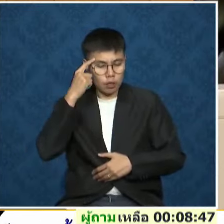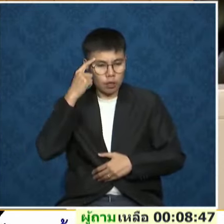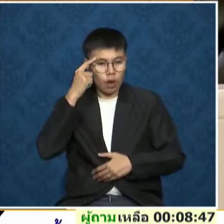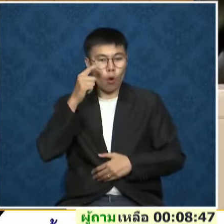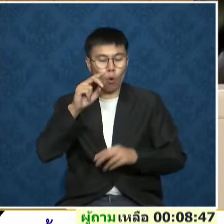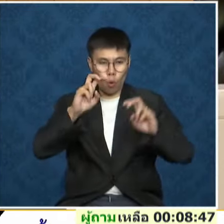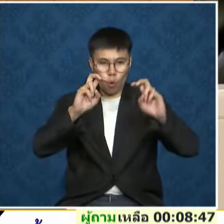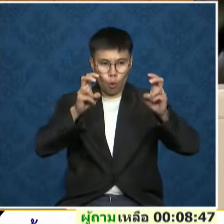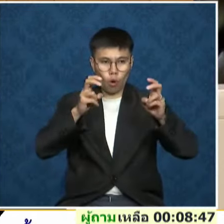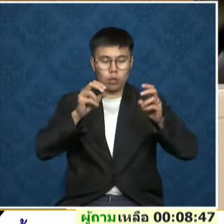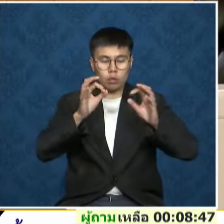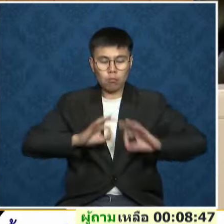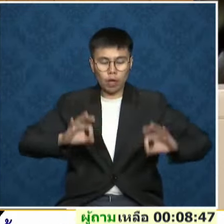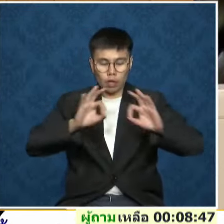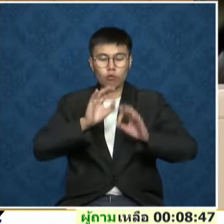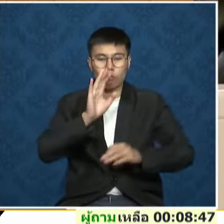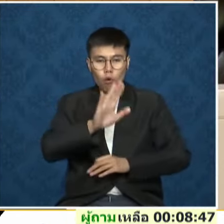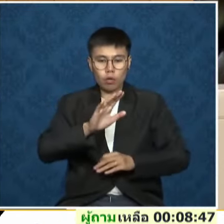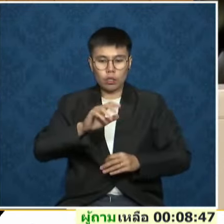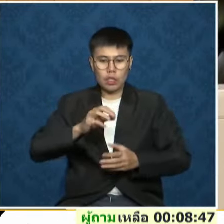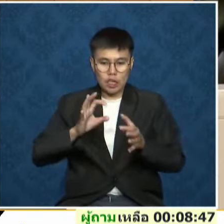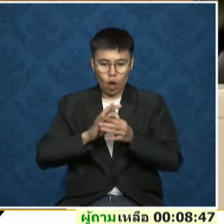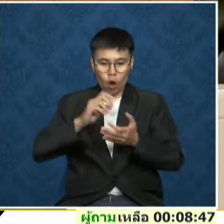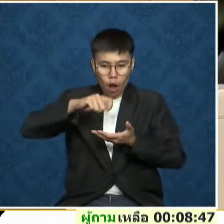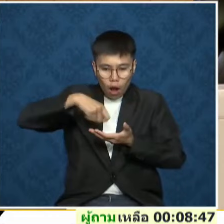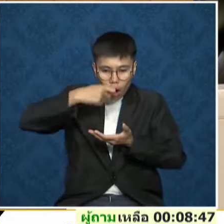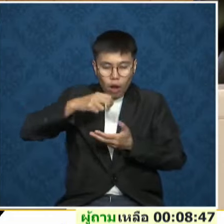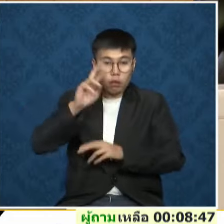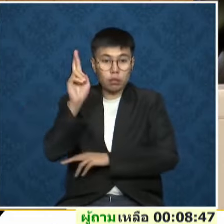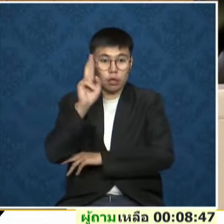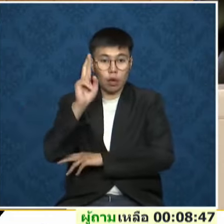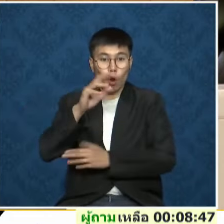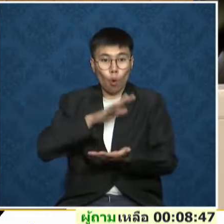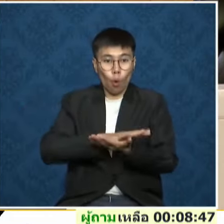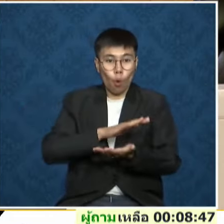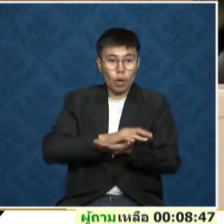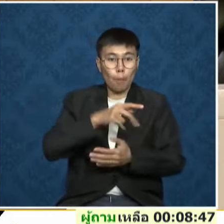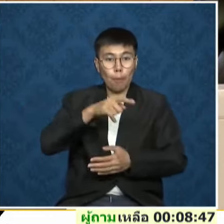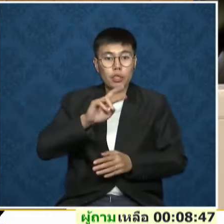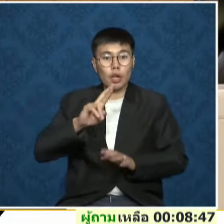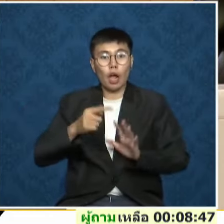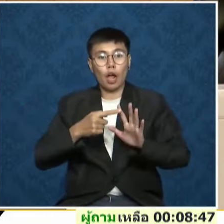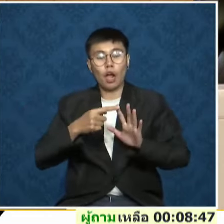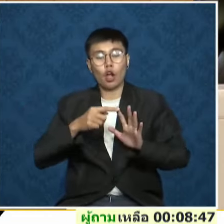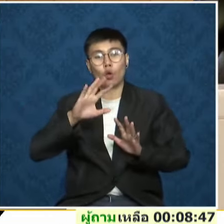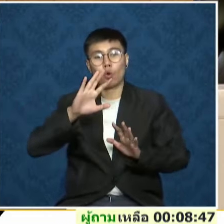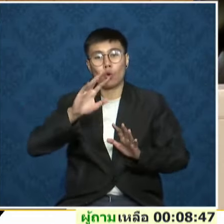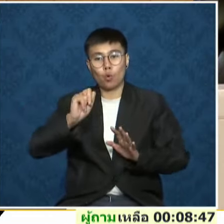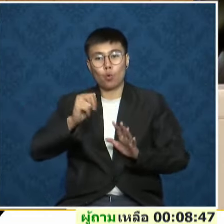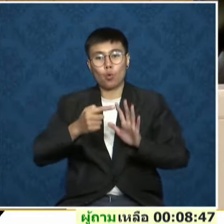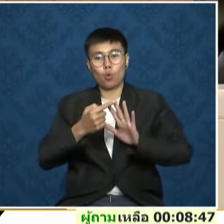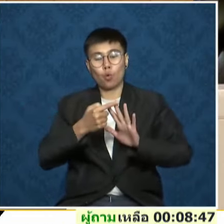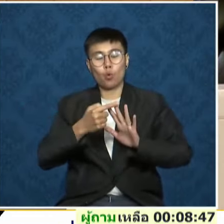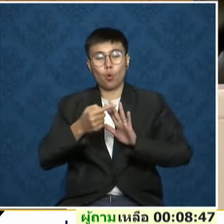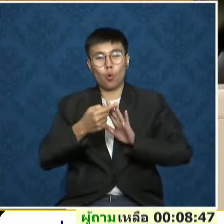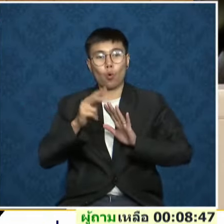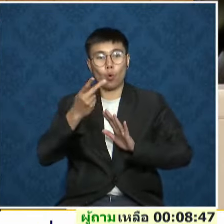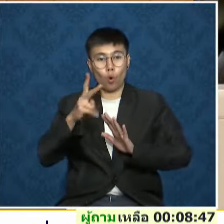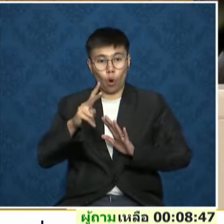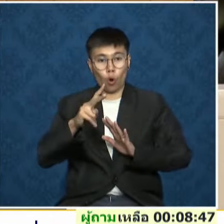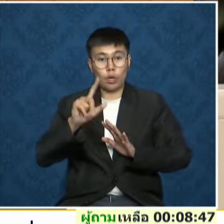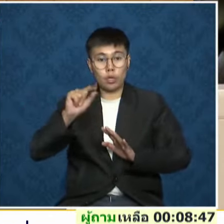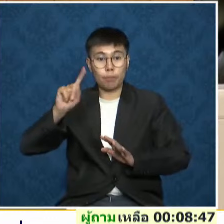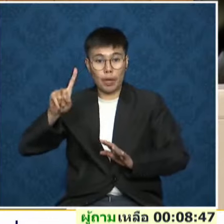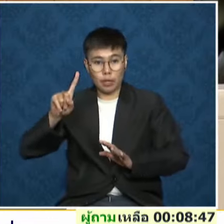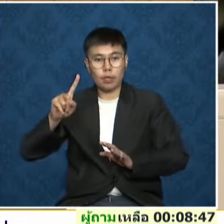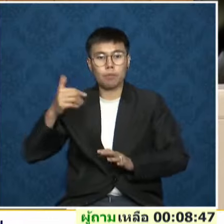ากกรณีของโรงเรียนนะครับประชานุเคราะห์21นะครับที่เกิดประเด็นขึ้นในการ